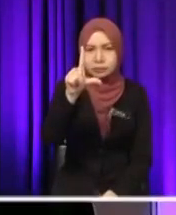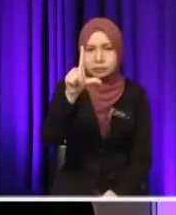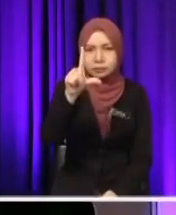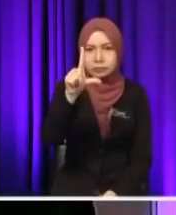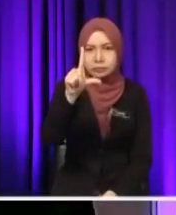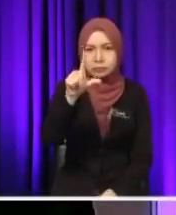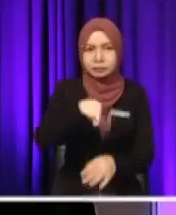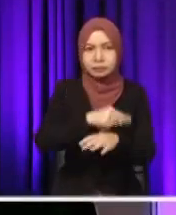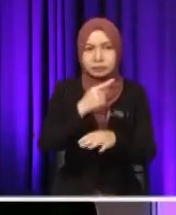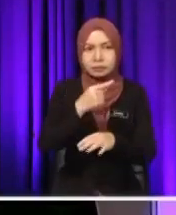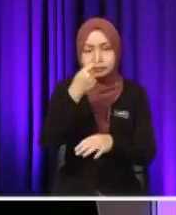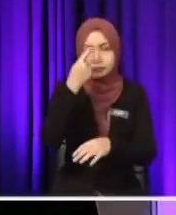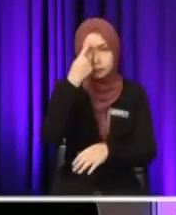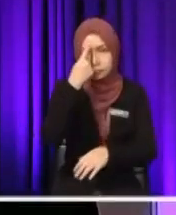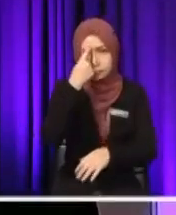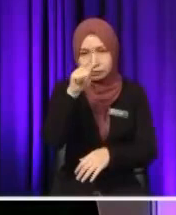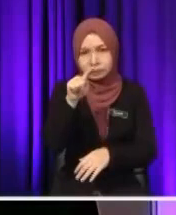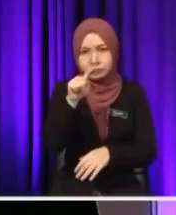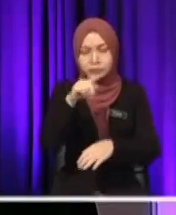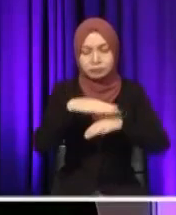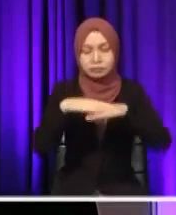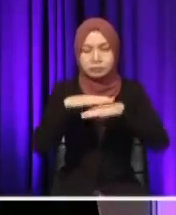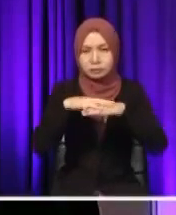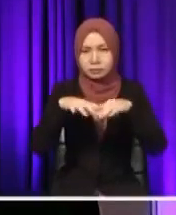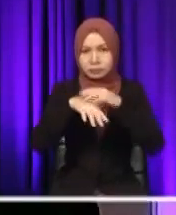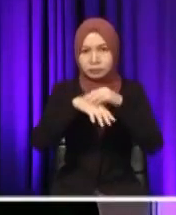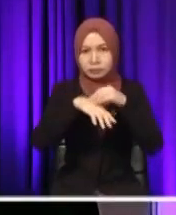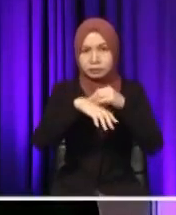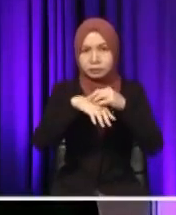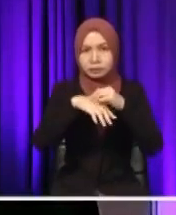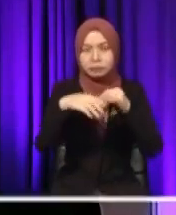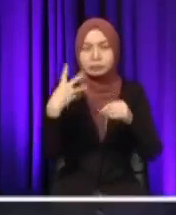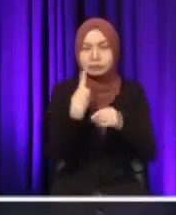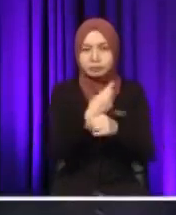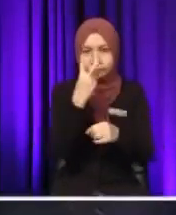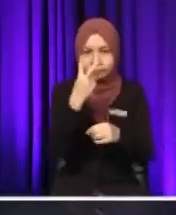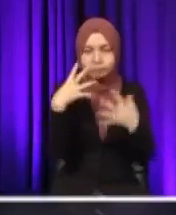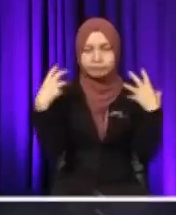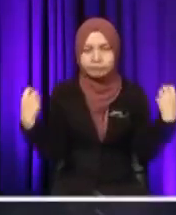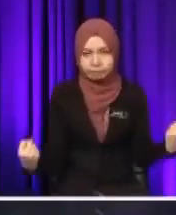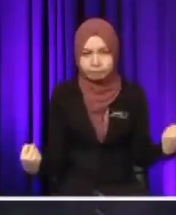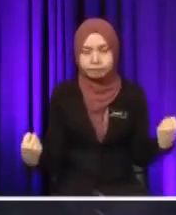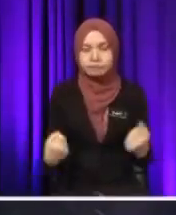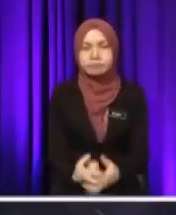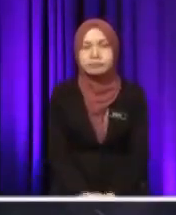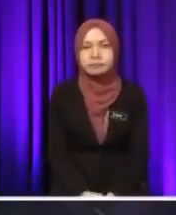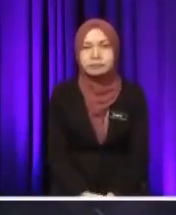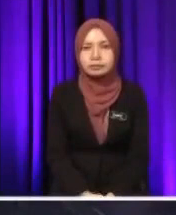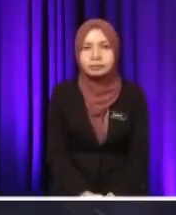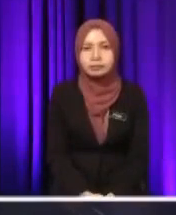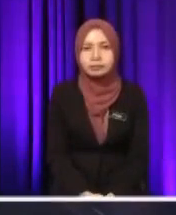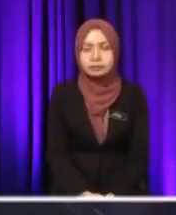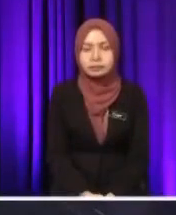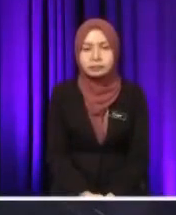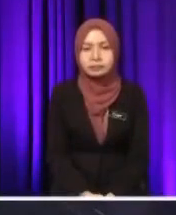kita nampak lebih shining, nampak lebih segar. Lebih segar. Faham. Okey,